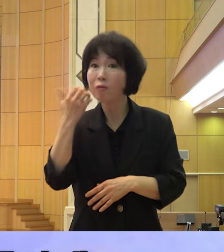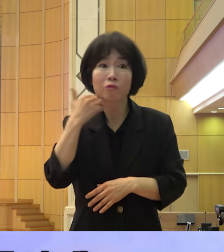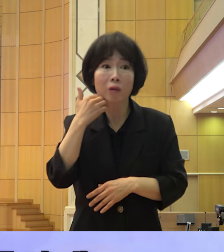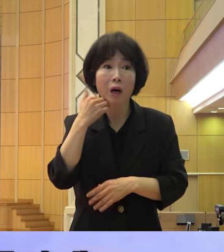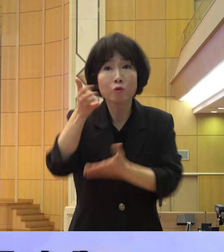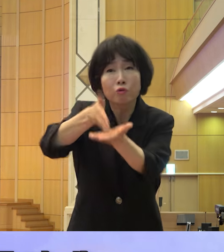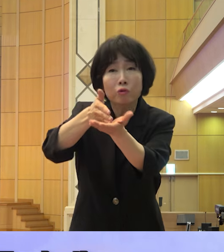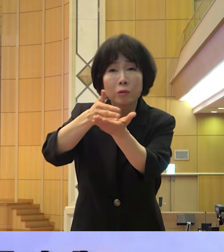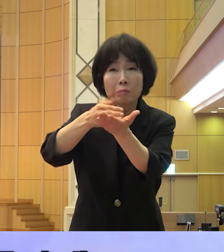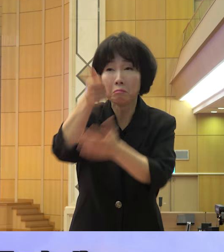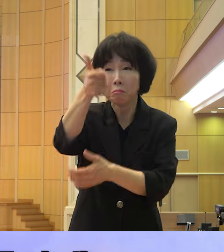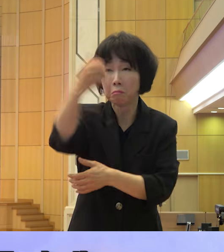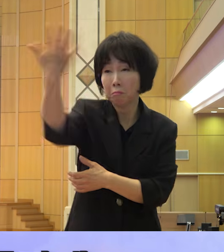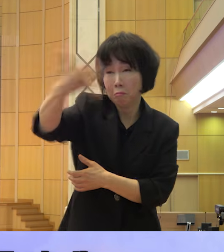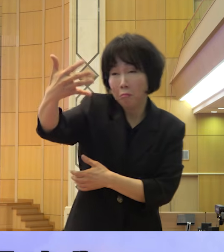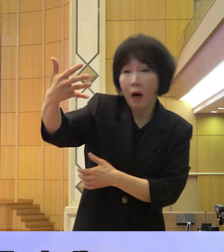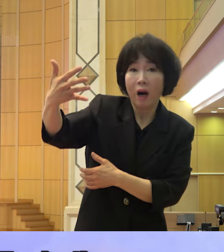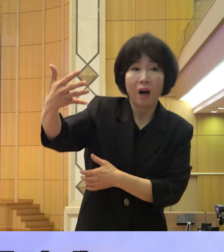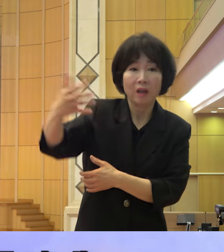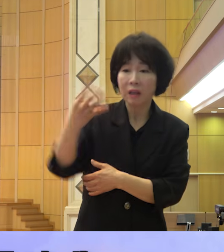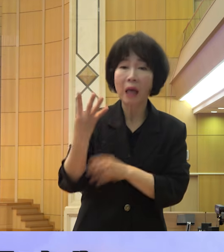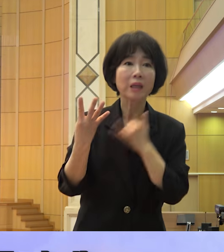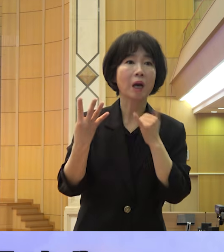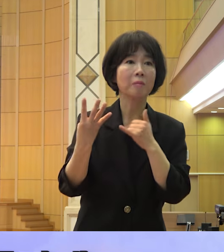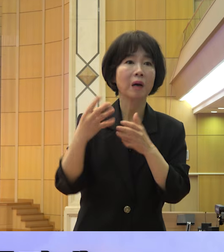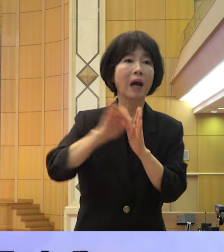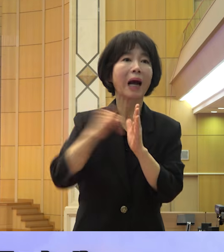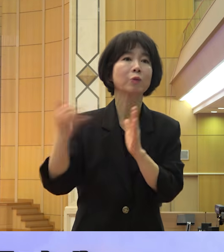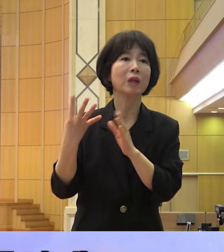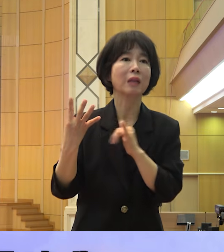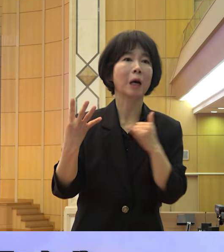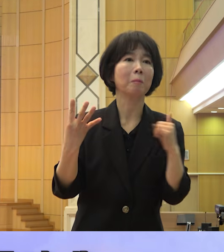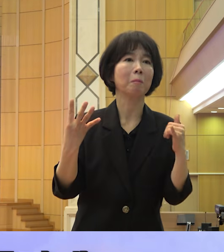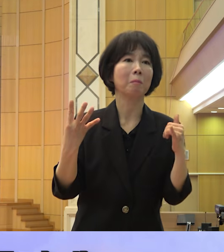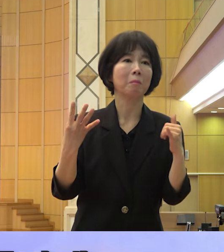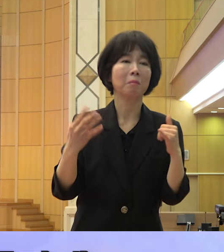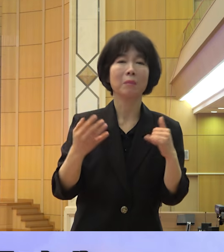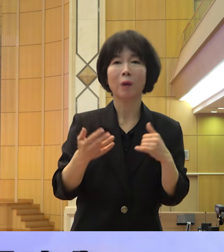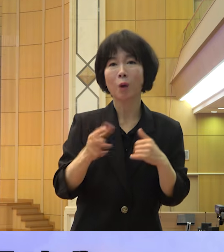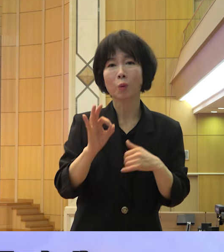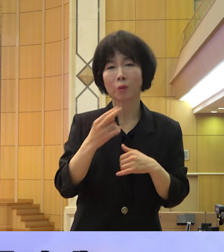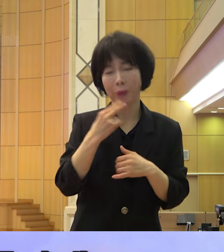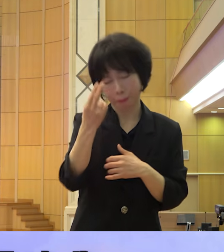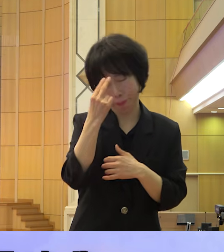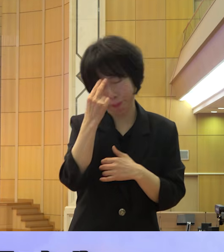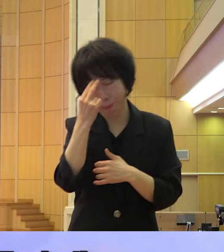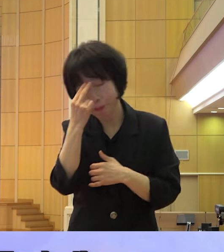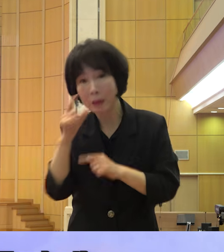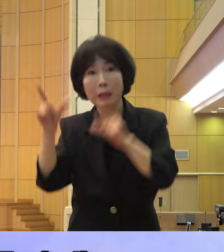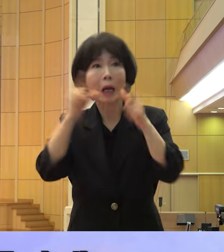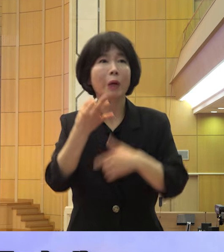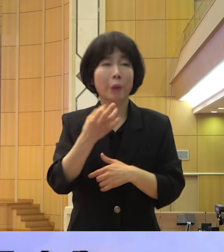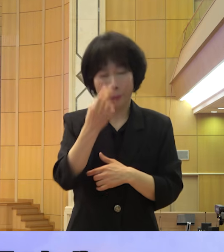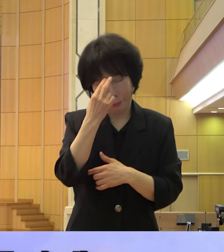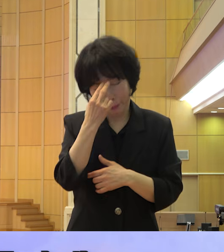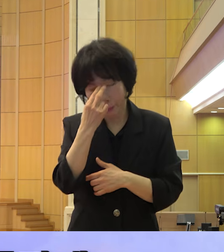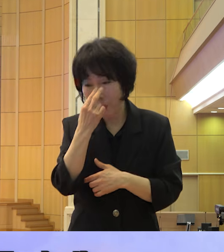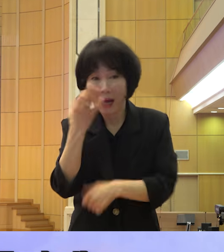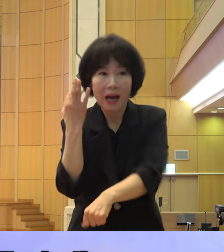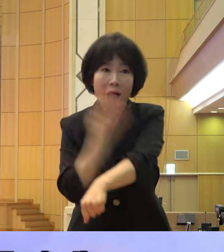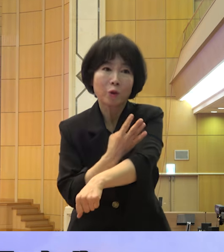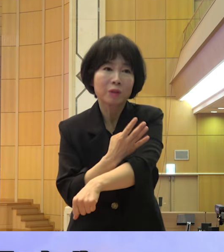시달려서 그냥 가족들을 다 죽이고 마지막으로 자기가 죽어버리는, 이런 참